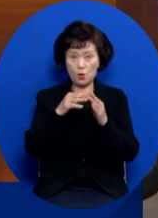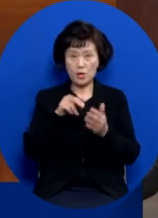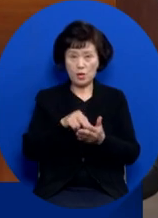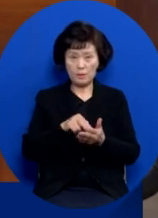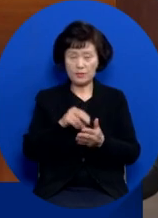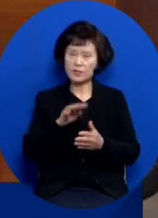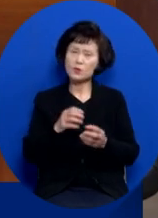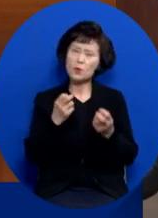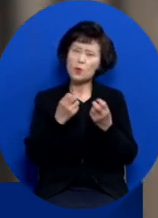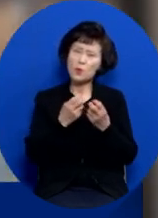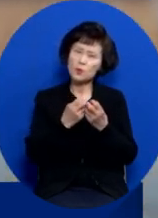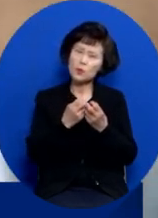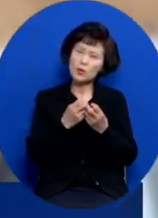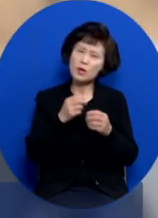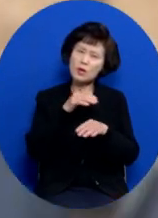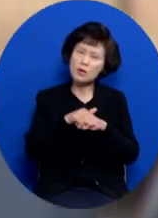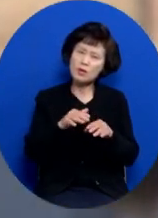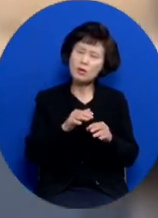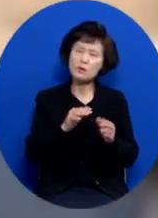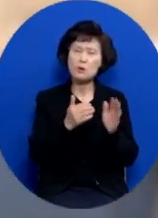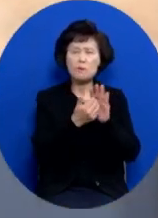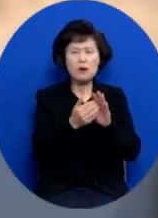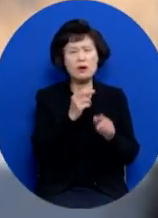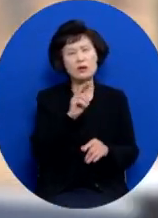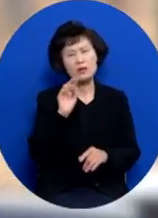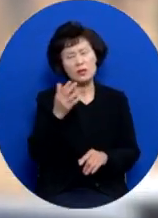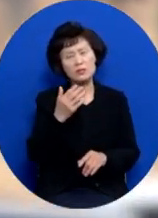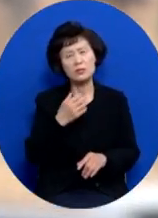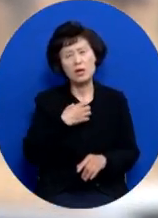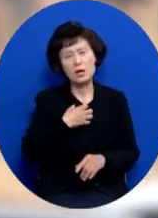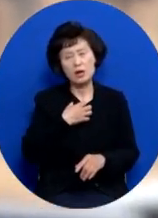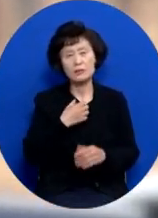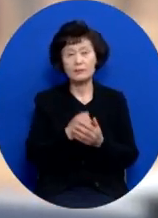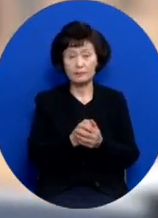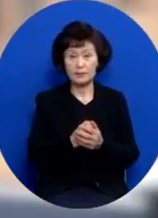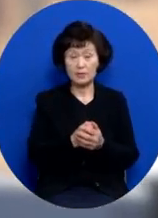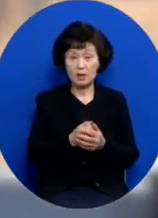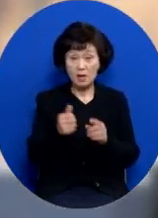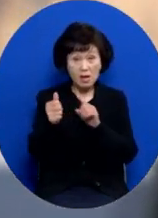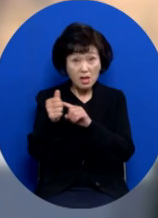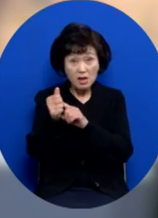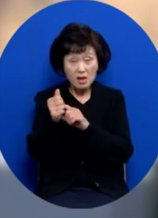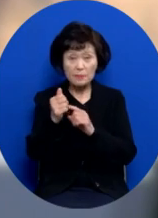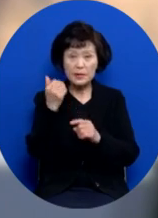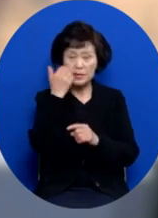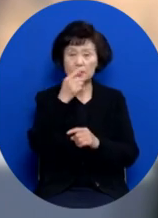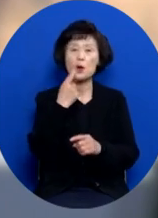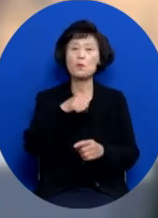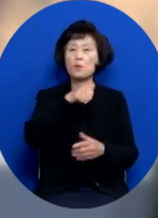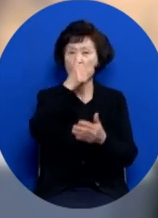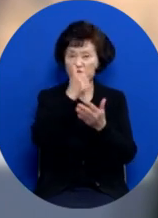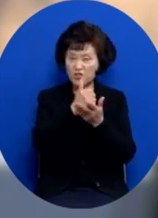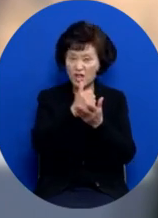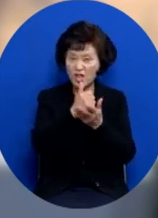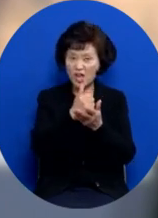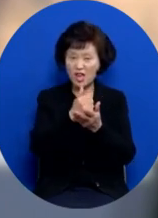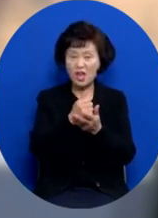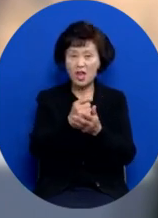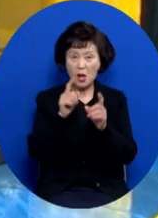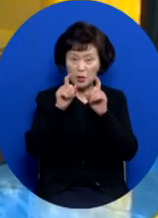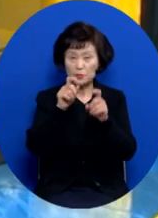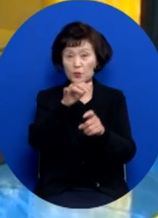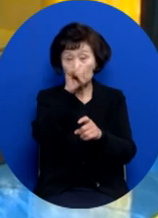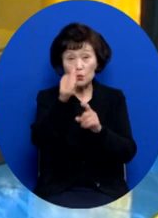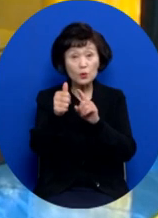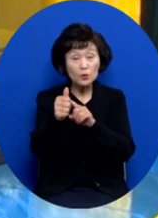대처해 나가야 되나 현재 jms는 조직적 성범죄 정황의 연루됐고 교주 정명석과 2인자